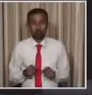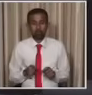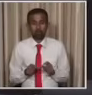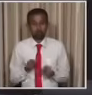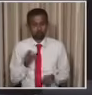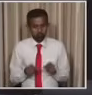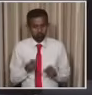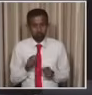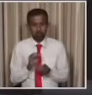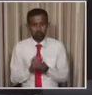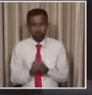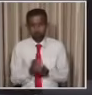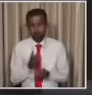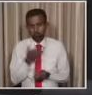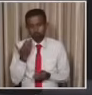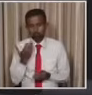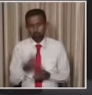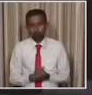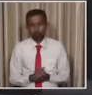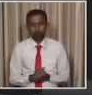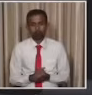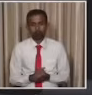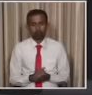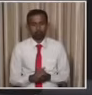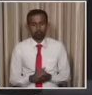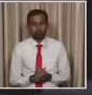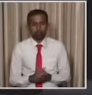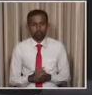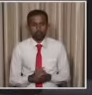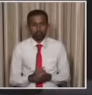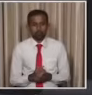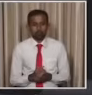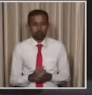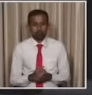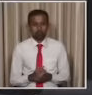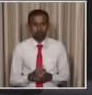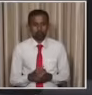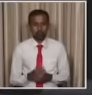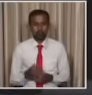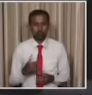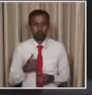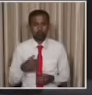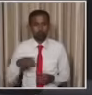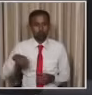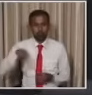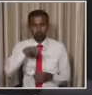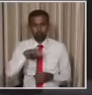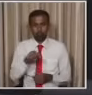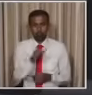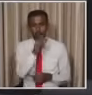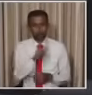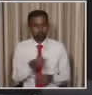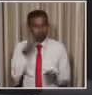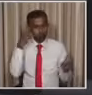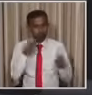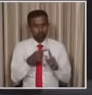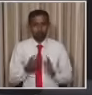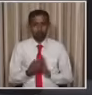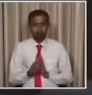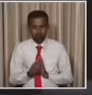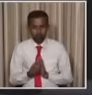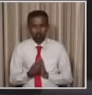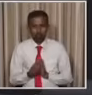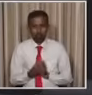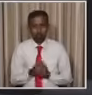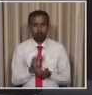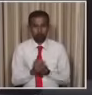එතුමාට ජනතාව බේරගන්න හැකියාව ලැබුණා. ඒක නිසා අපි කාගේ තුලත් එතුමා පිළිබඳව ගෞරවයක් හැඟීමක්